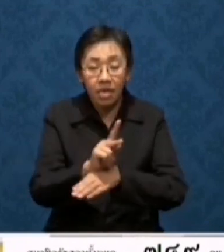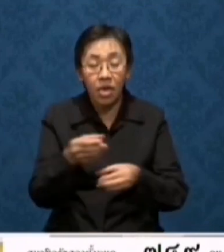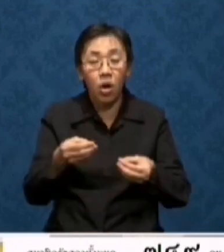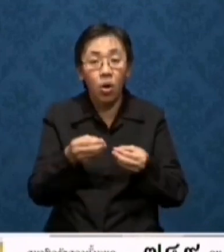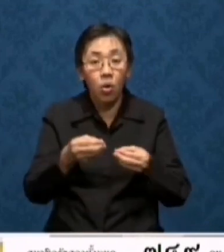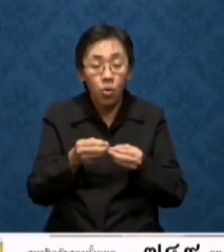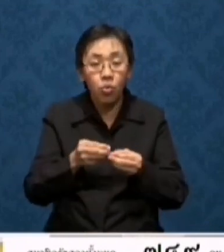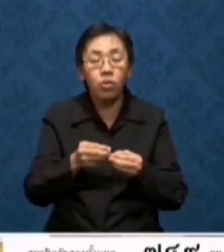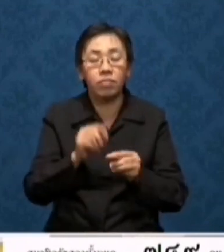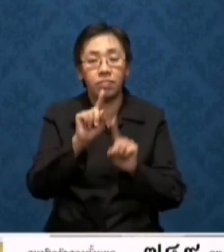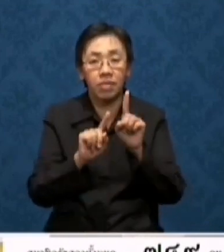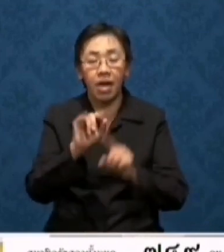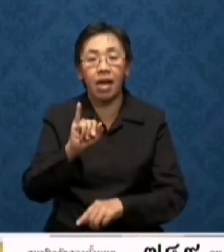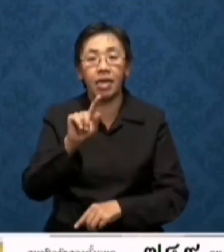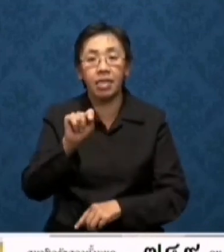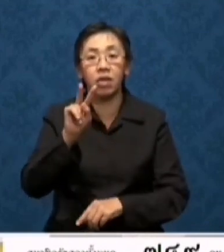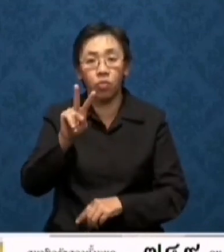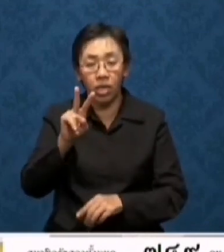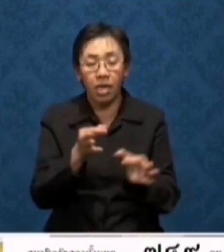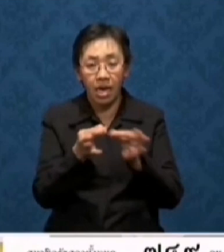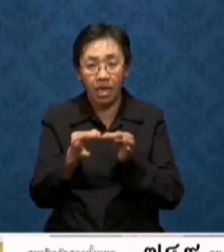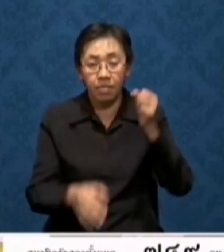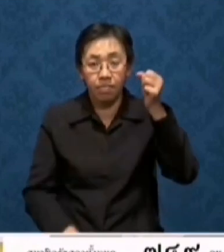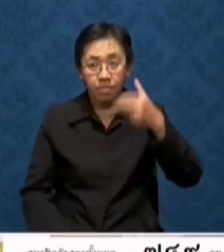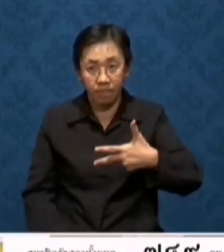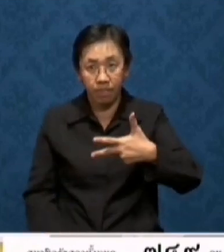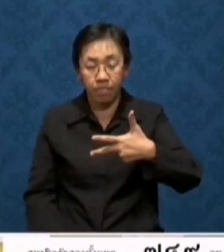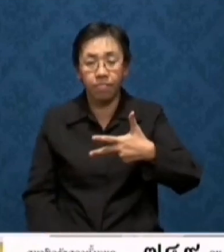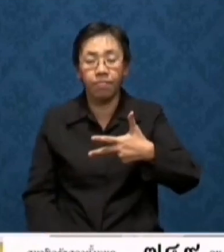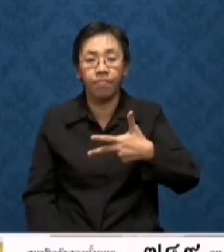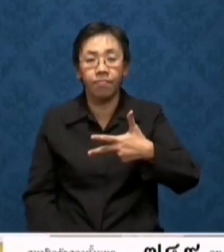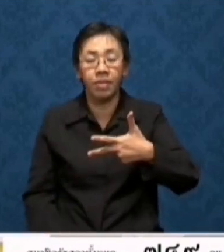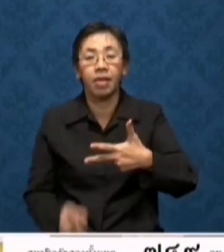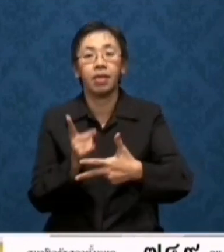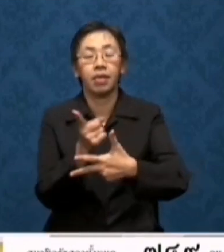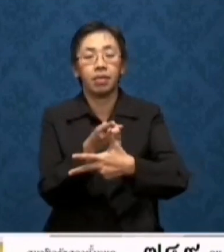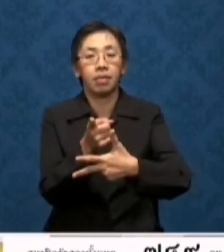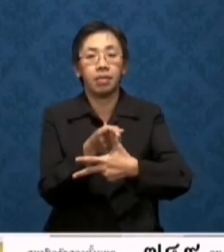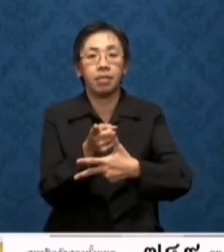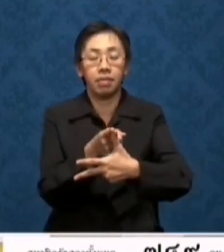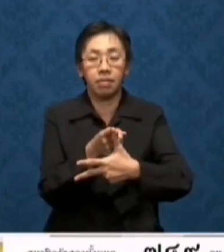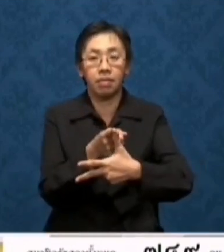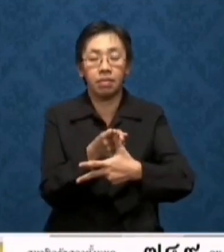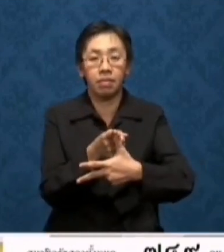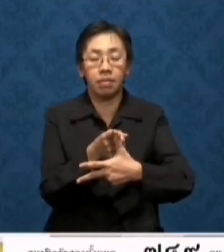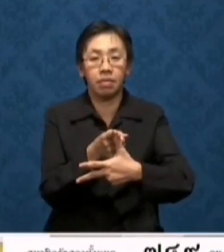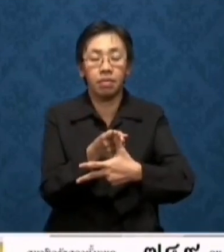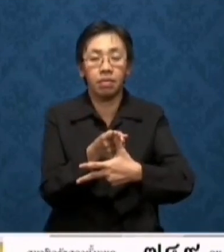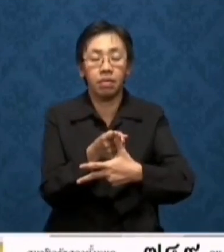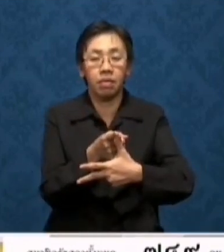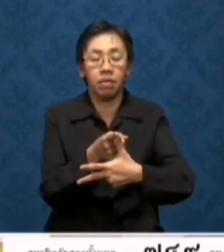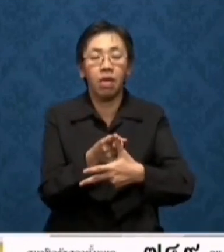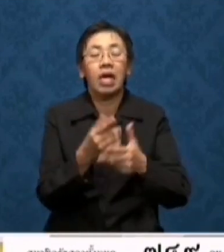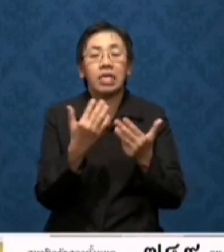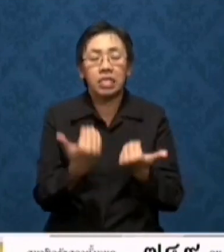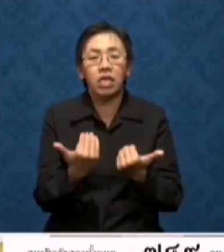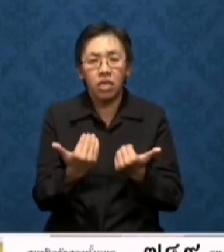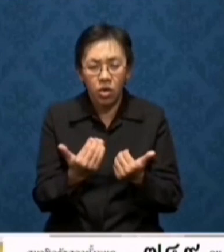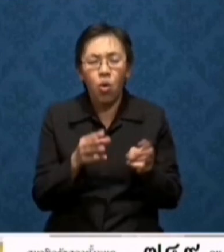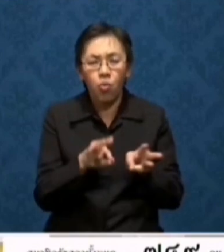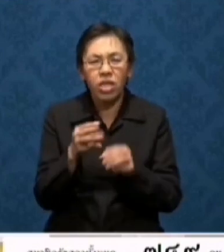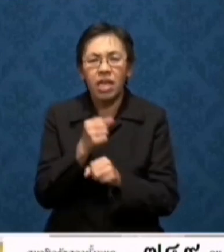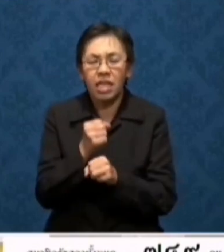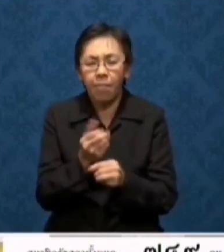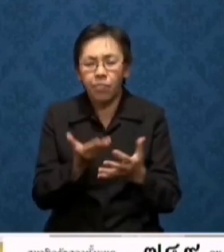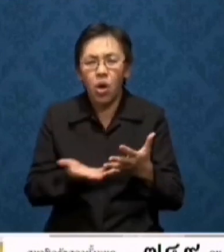องนี้สามารถแ่งการชี้แจงอเป็ 3 ค่ะับประการแรกนะครับกระบวนการที่กำลงดำเนินการ